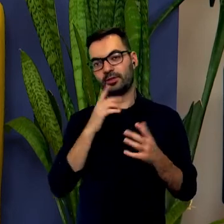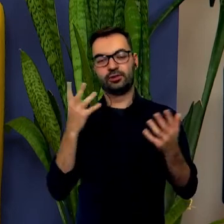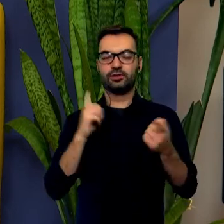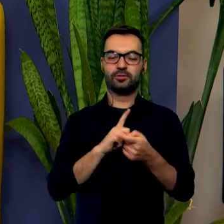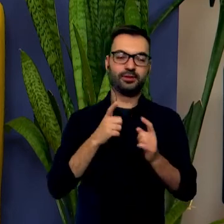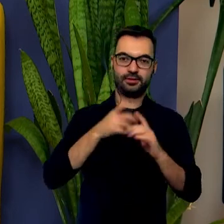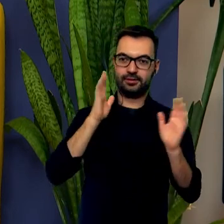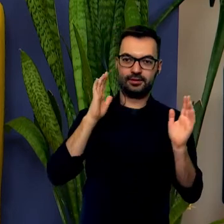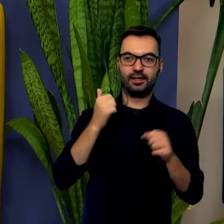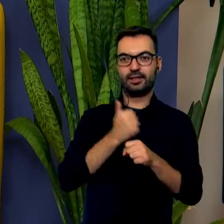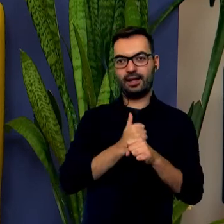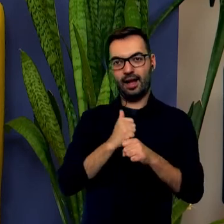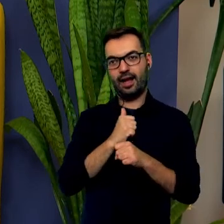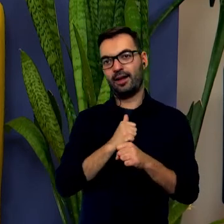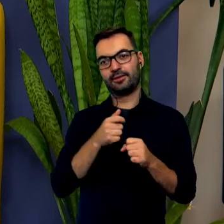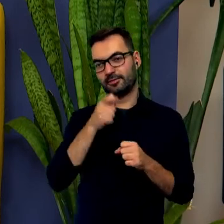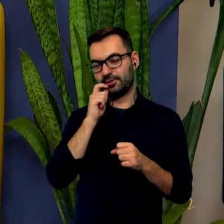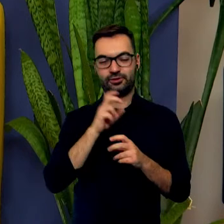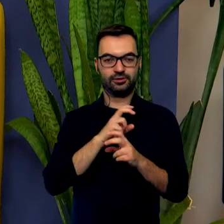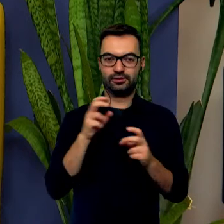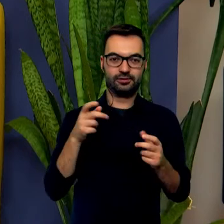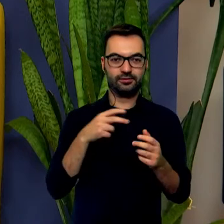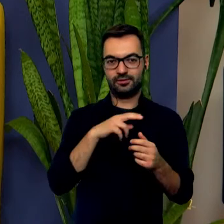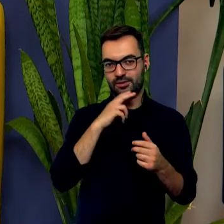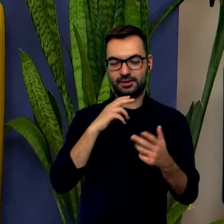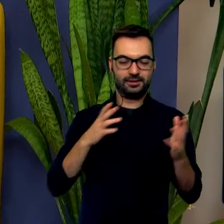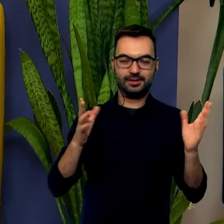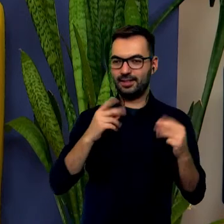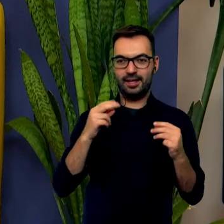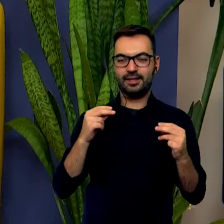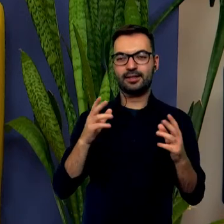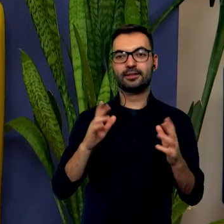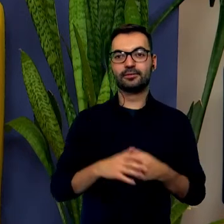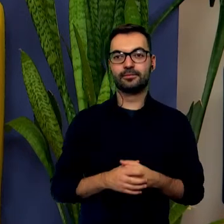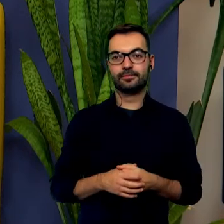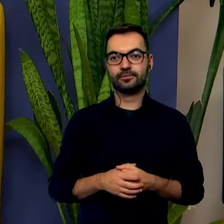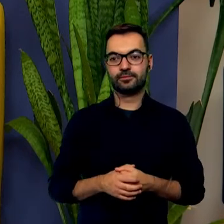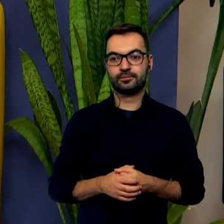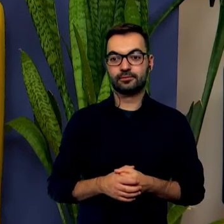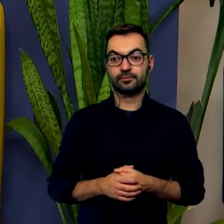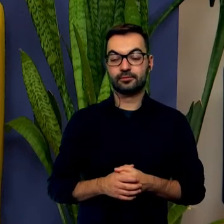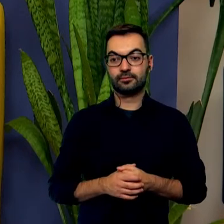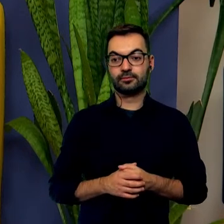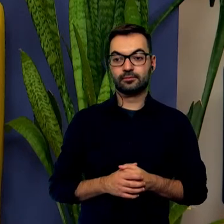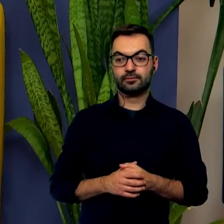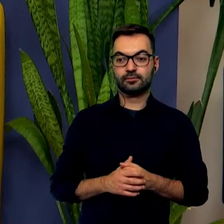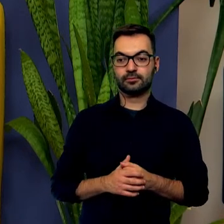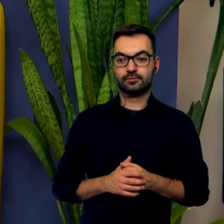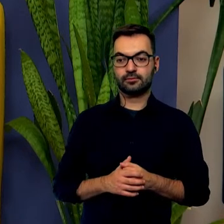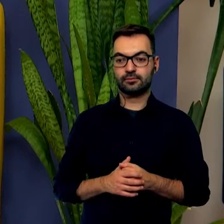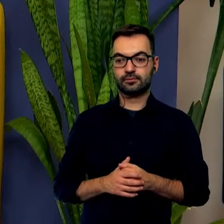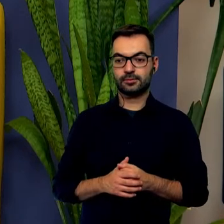się spotykaliście i czy piliście wtedy kawę bezkofeinową, czy jakąś inną, tylko